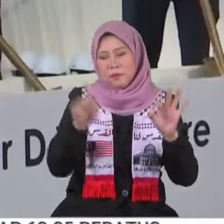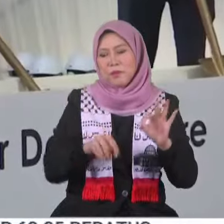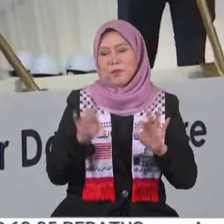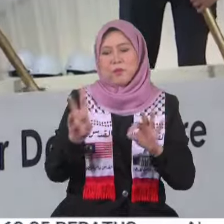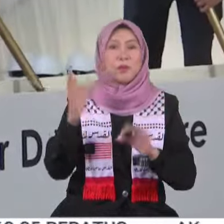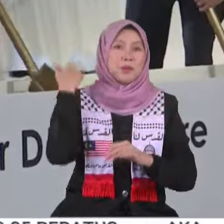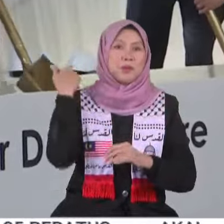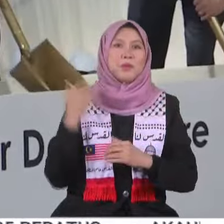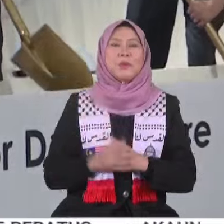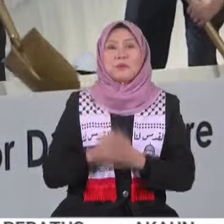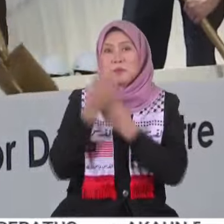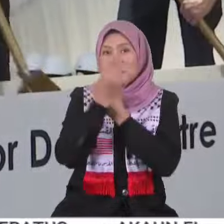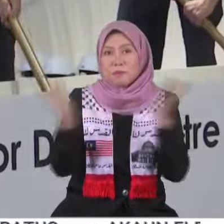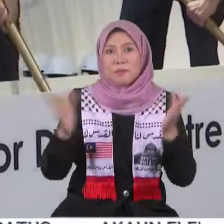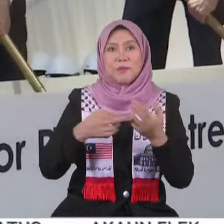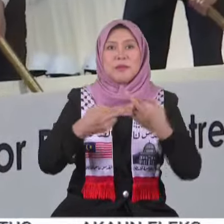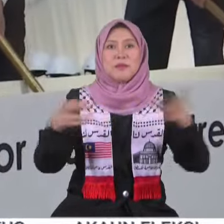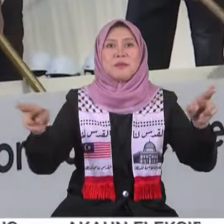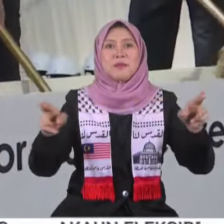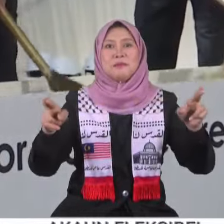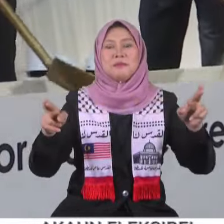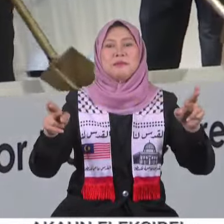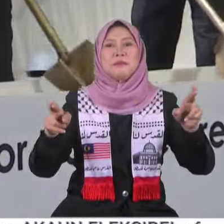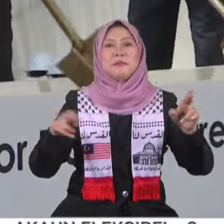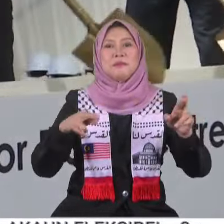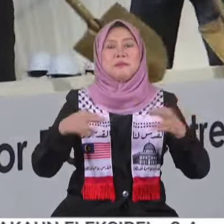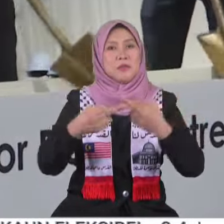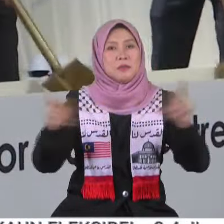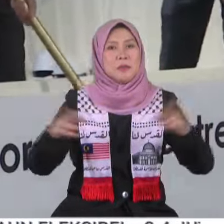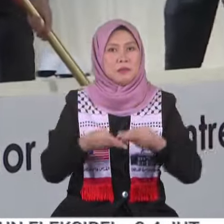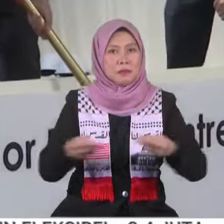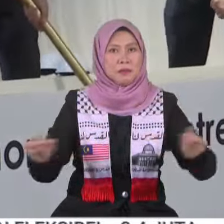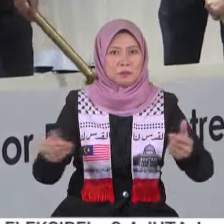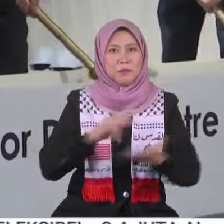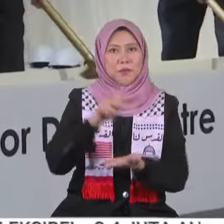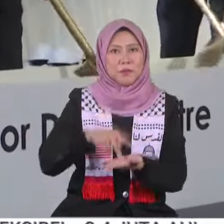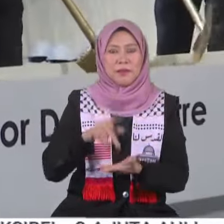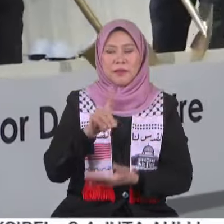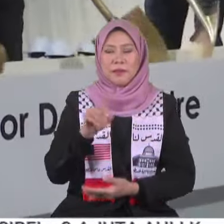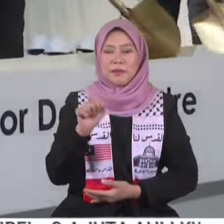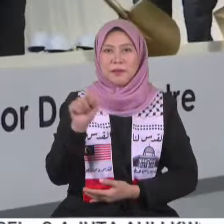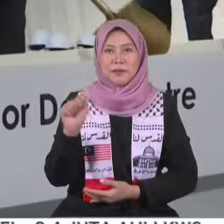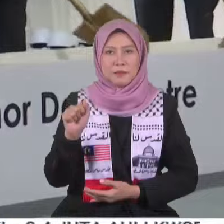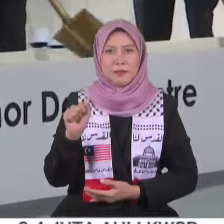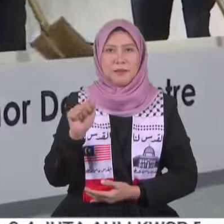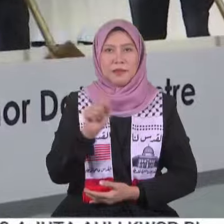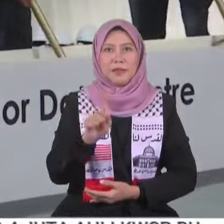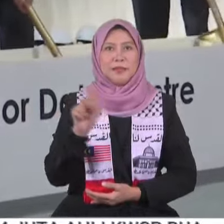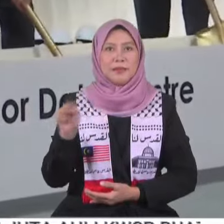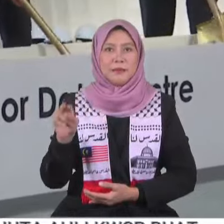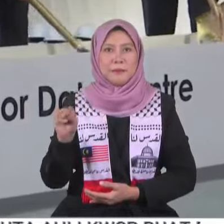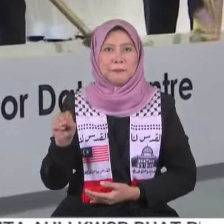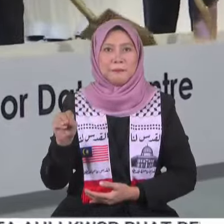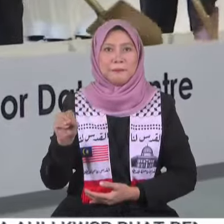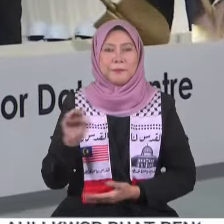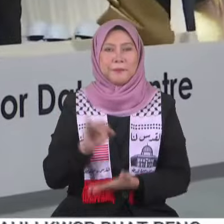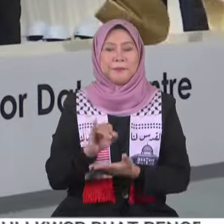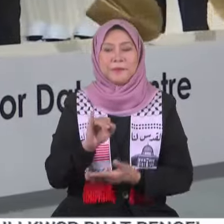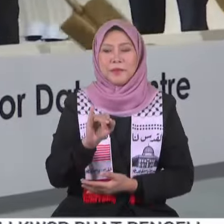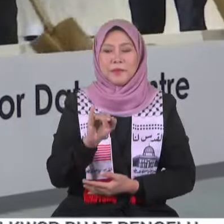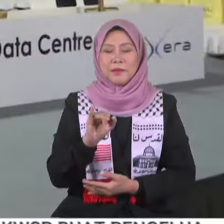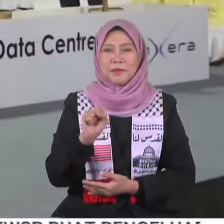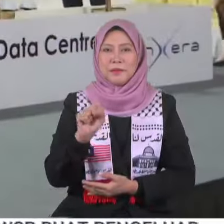ditemui pemberita selepas perasmian Majlis Pecah Tanah Pusat Data Kampus TM dan NZIRA di EduCity Iskandar